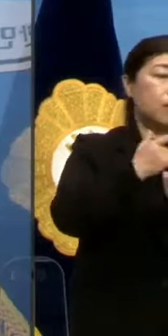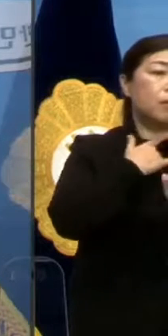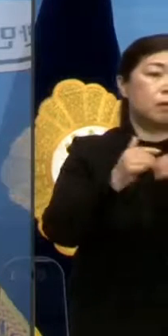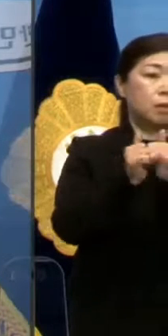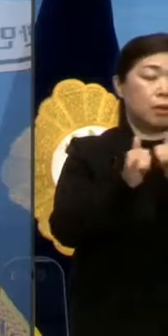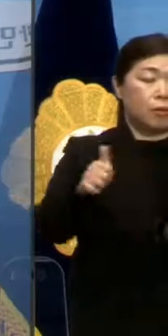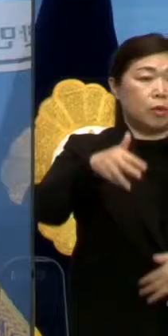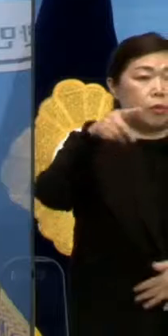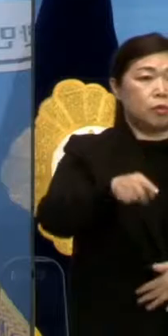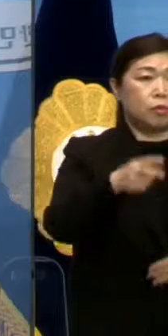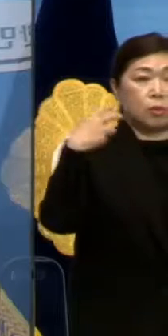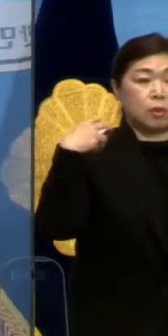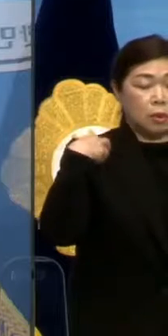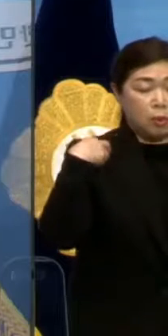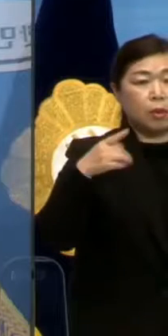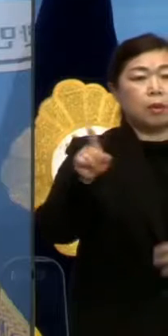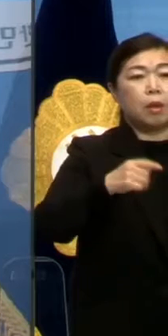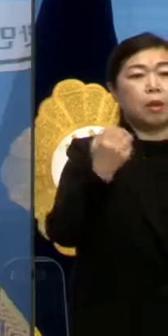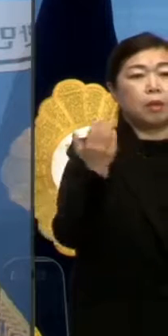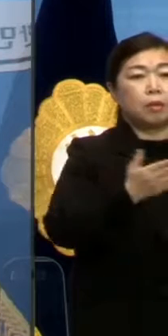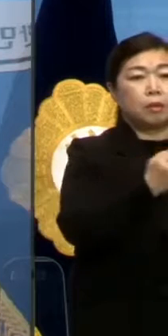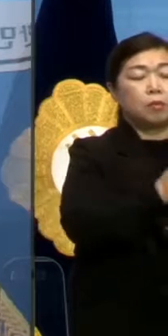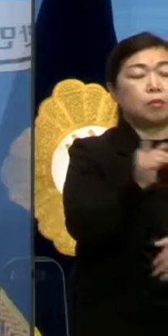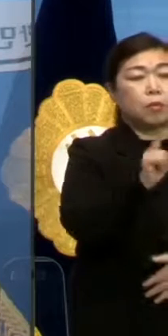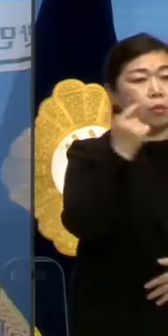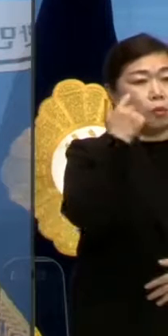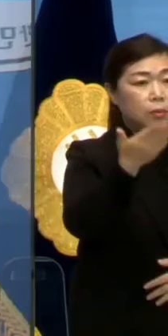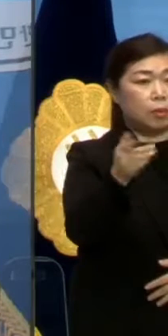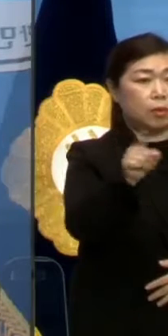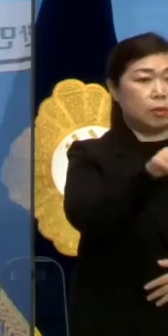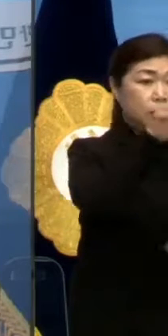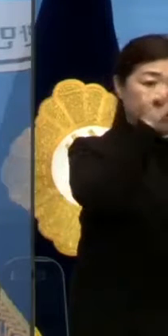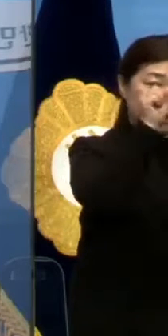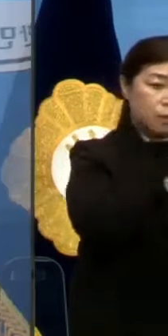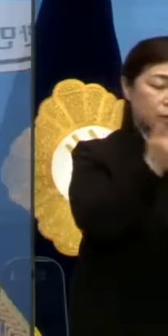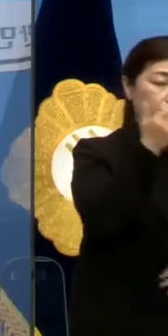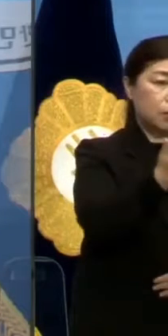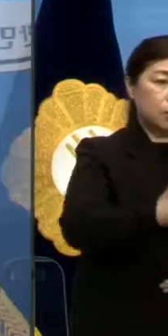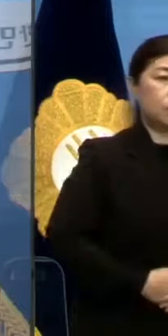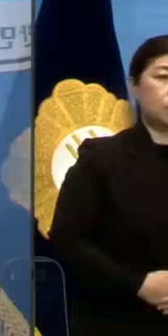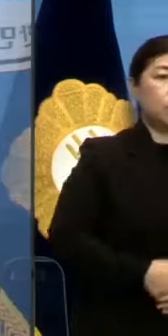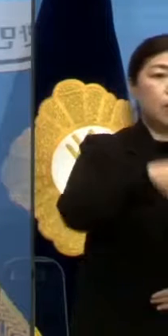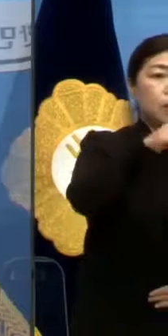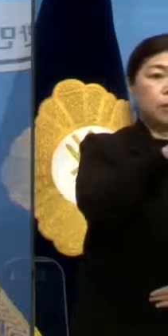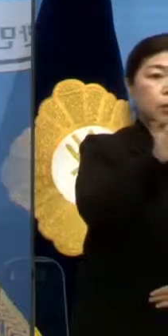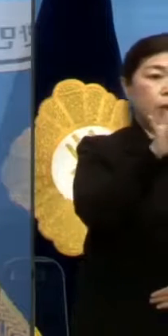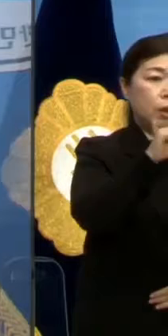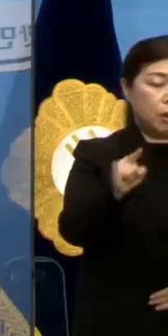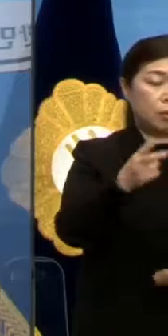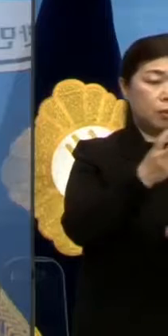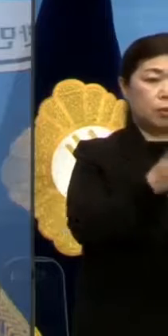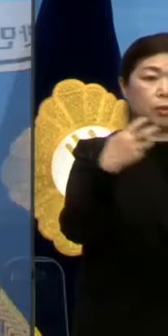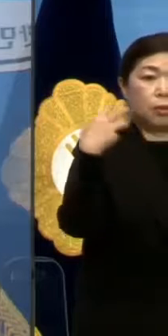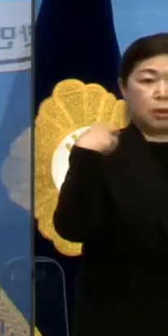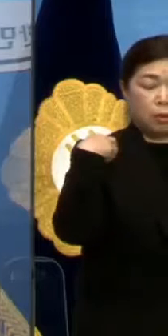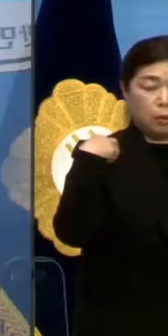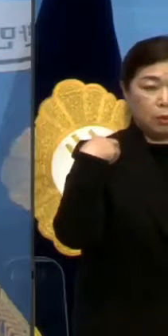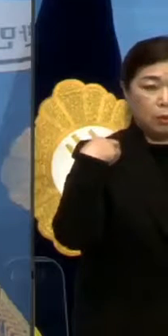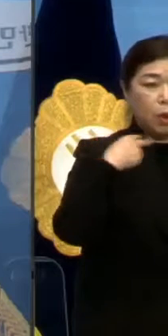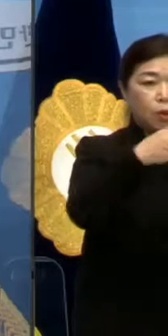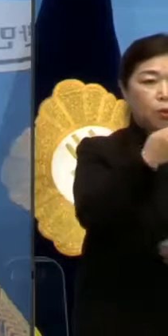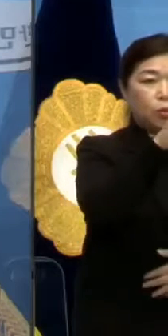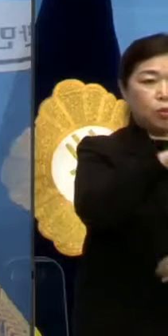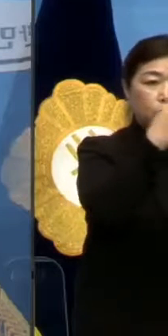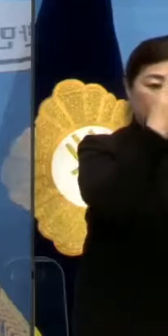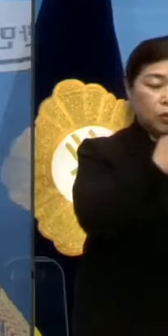도대체 무슨 역할을 하며 어디에 있었습니까? 추 장관은 서울 동부구치소의 확진자가